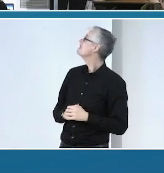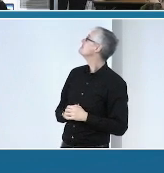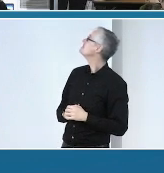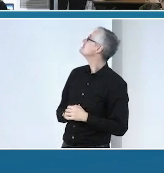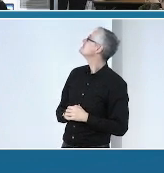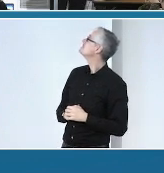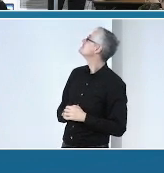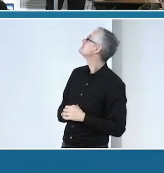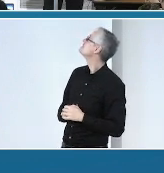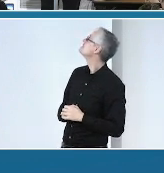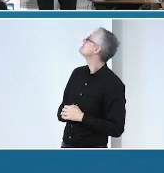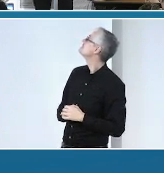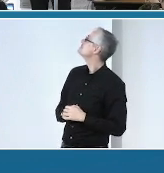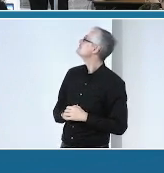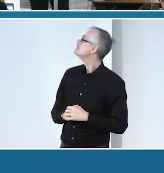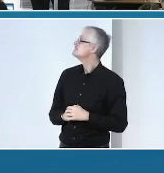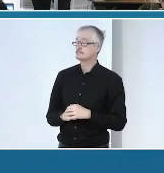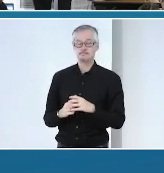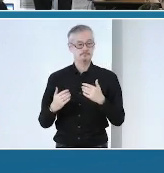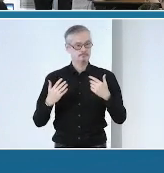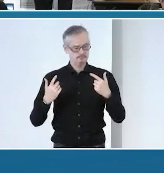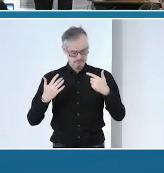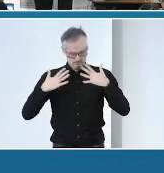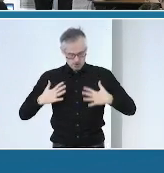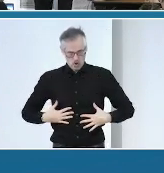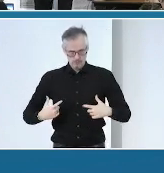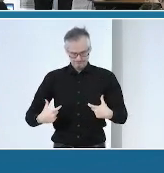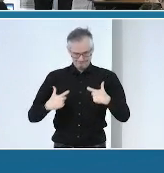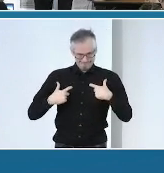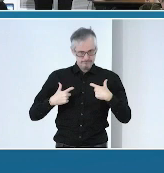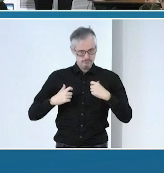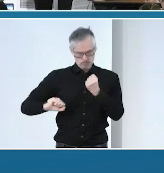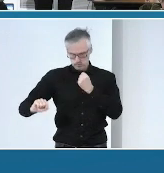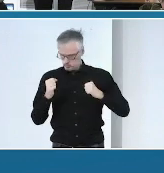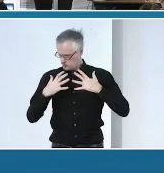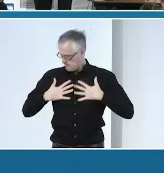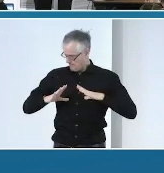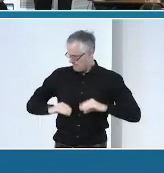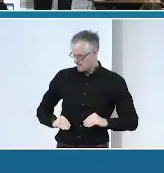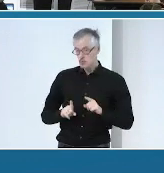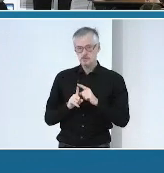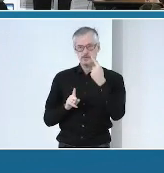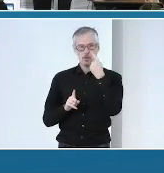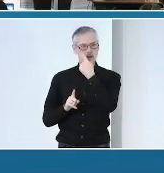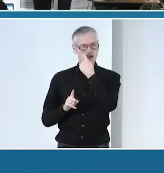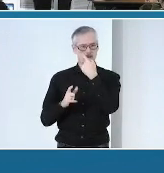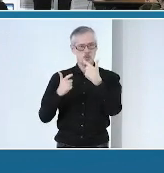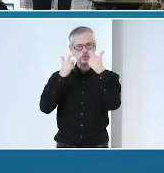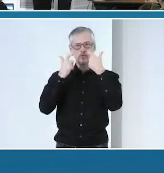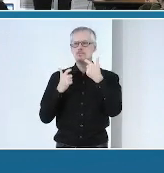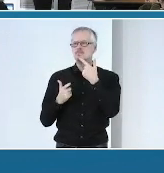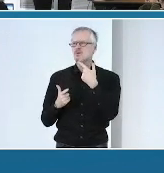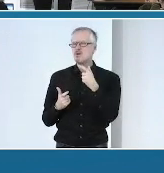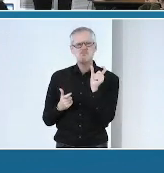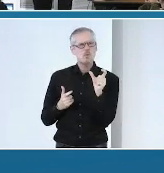contrôle de la posture et du regard. Alors, contrôle, qu'est-ce que ça veut dire, en fait? Contrôle, ça veut dire